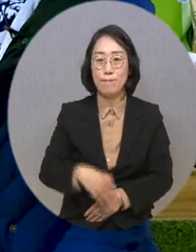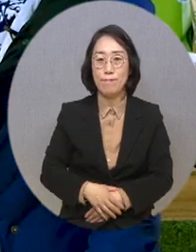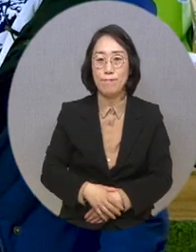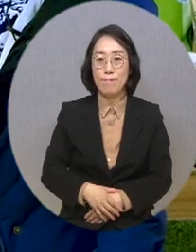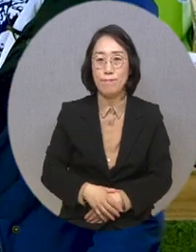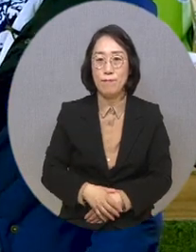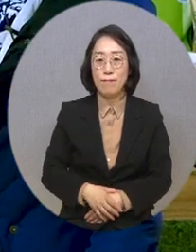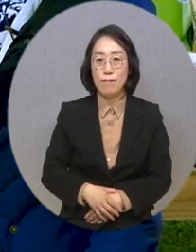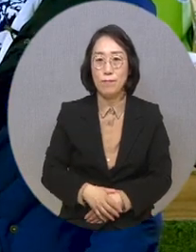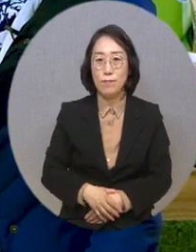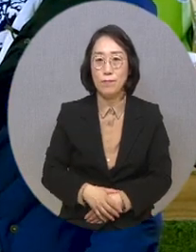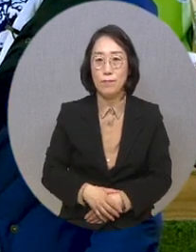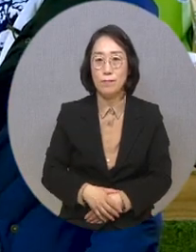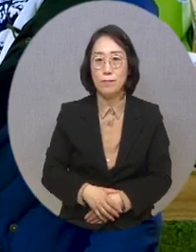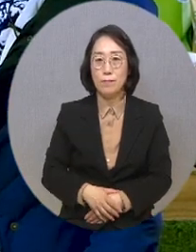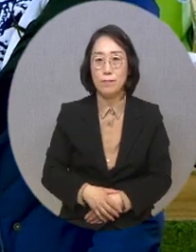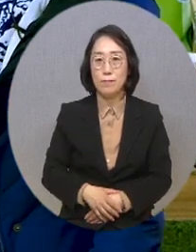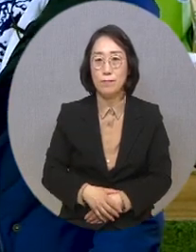어?